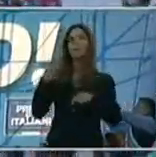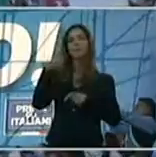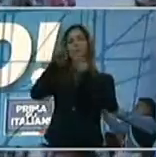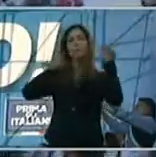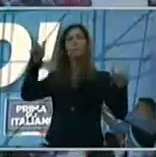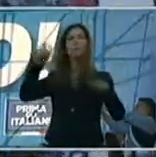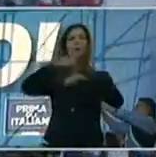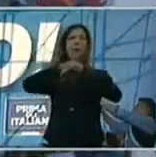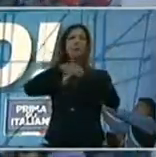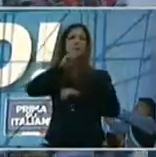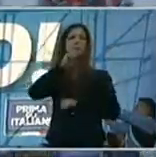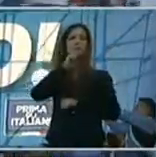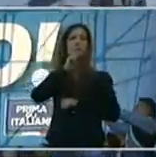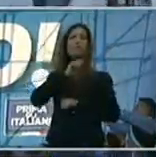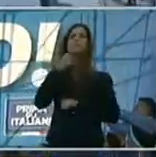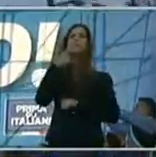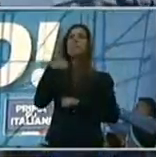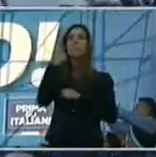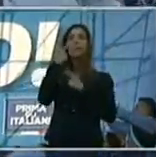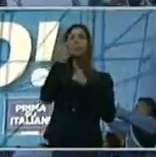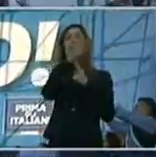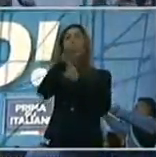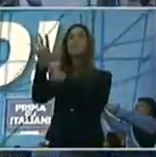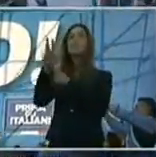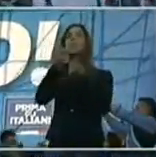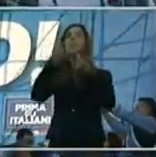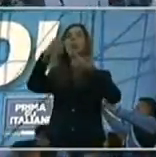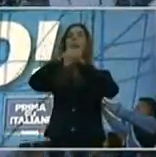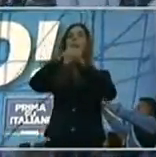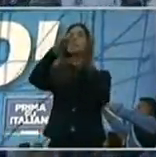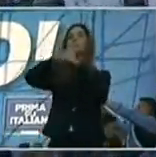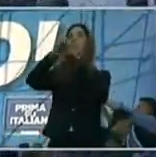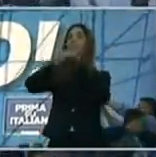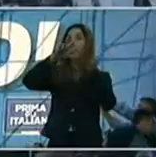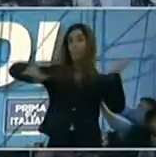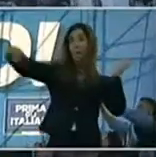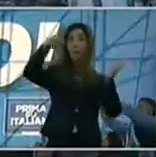cosa seria. Vuol dire, cioè. Lo ha detto anche Berlusconi ieri, col 30% è lui il leader. Sentiamo.